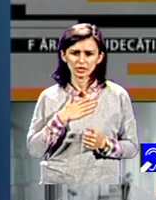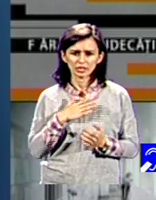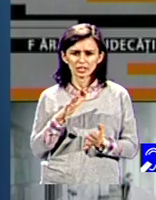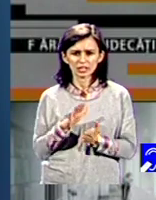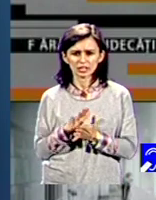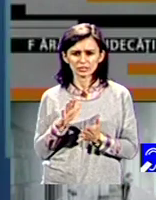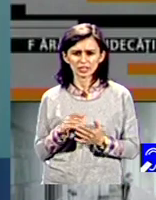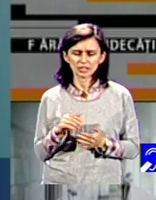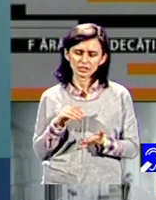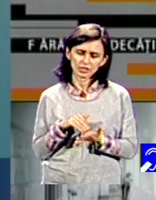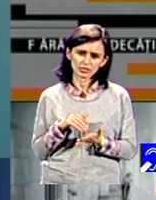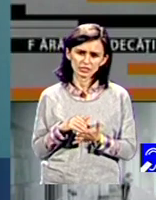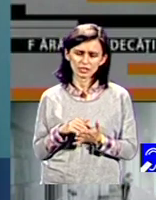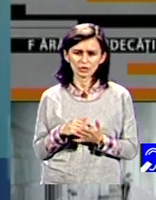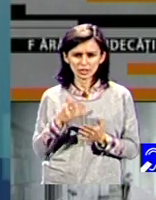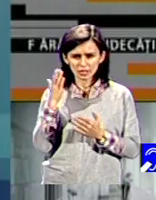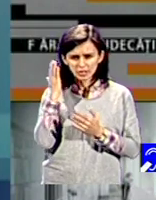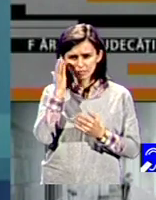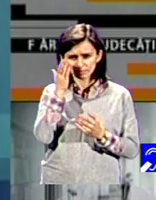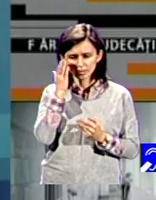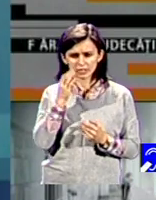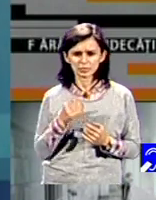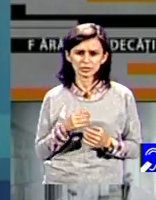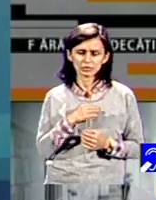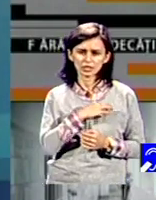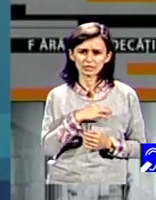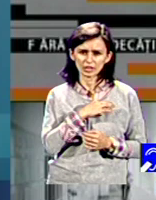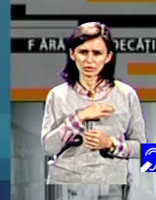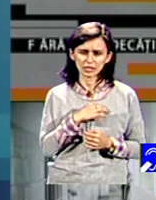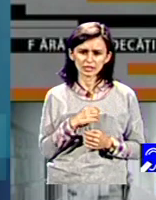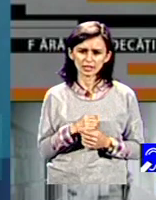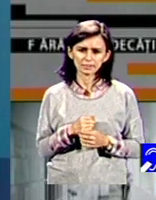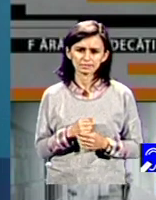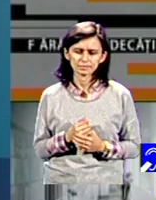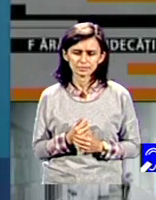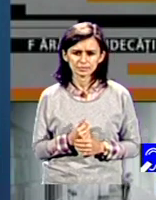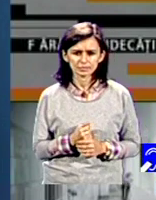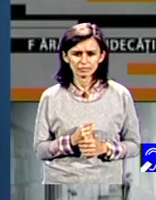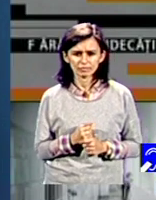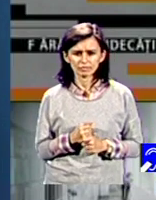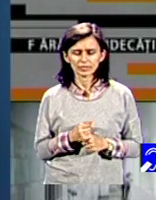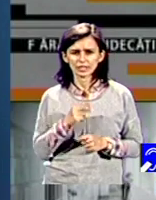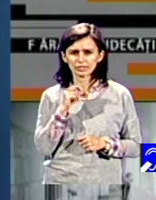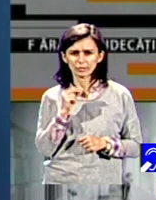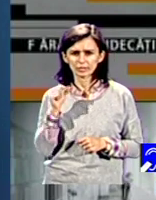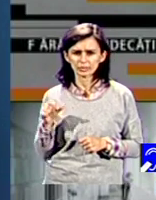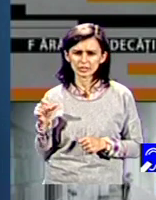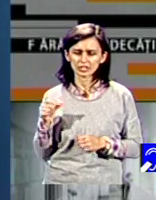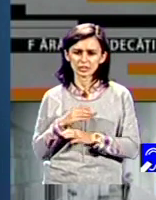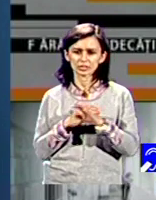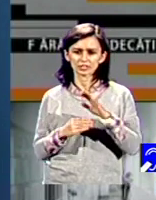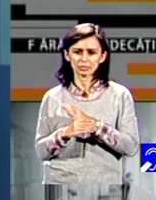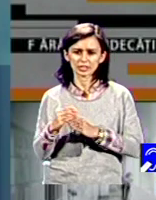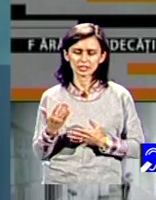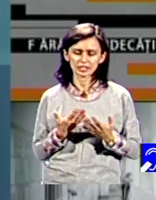superior ori mare poate din persoanele cu dizabilități nu au Din păcate această șanse sau vorbim de persoane cu dizabilități care nu